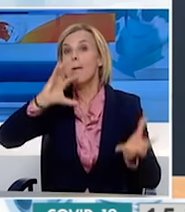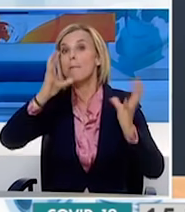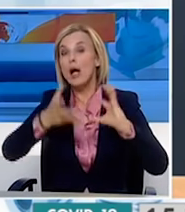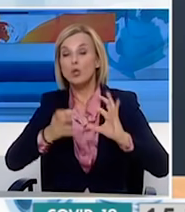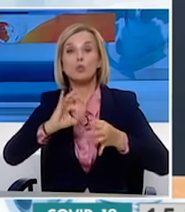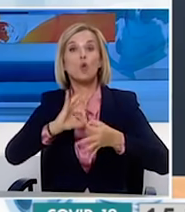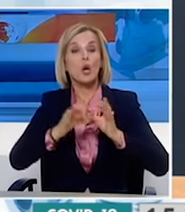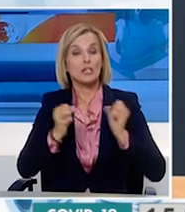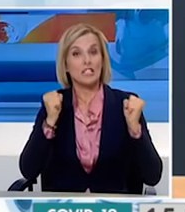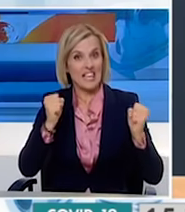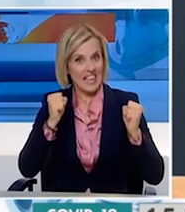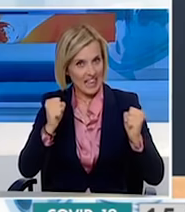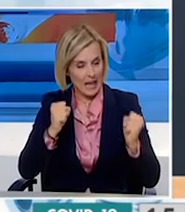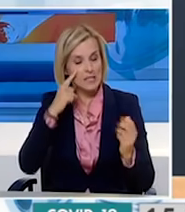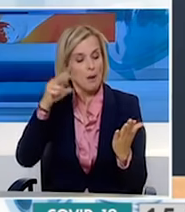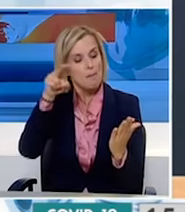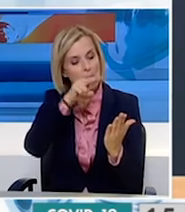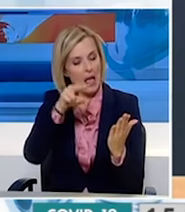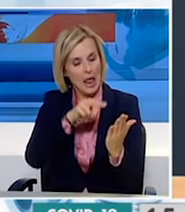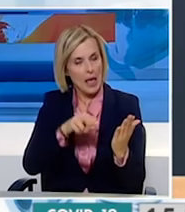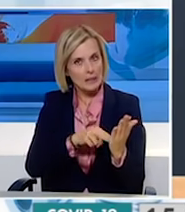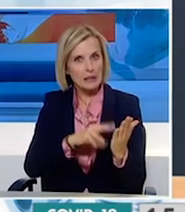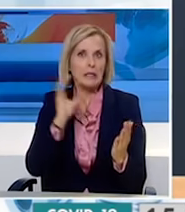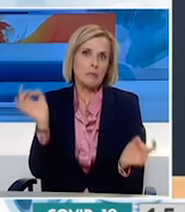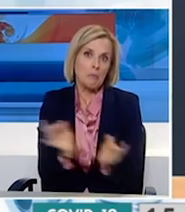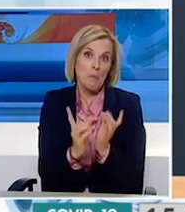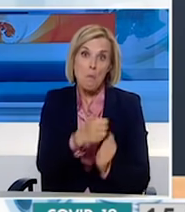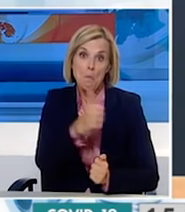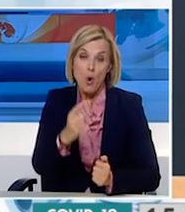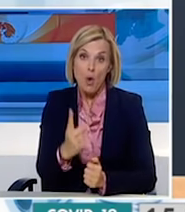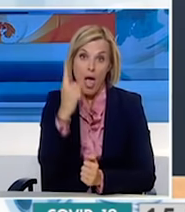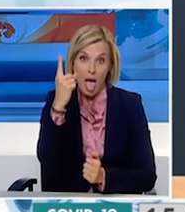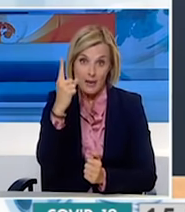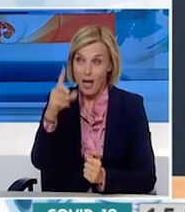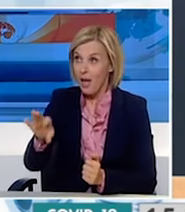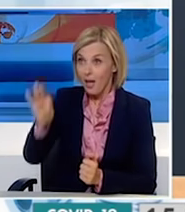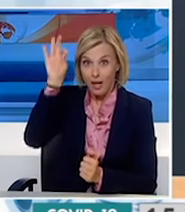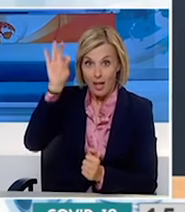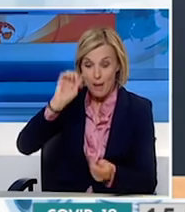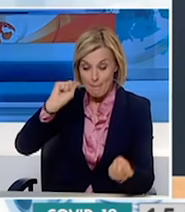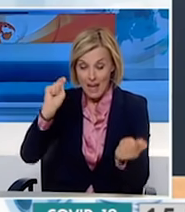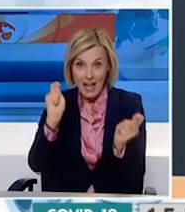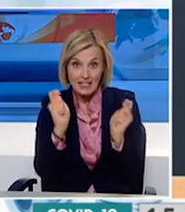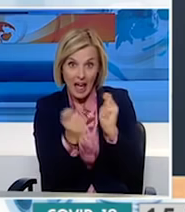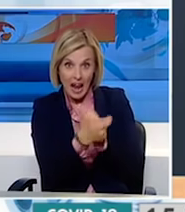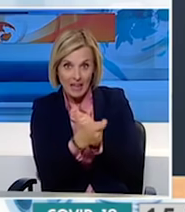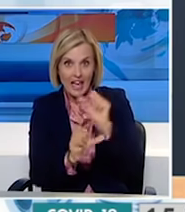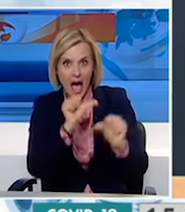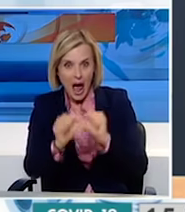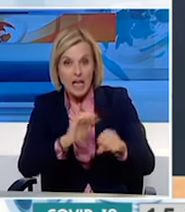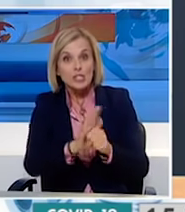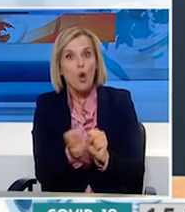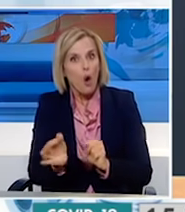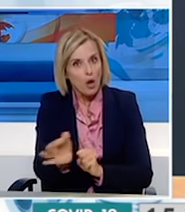γιατί παρά το γεγονός ότι αφορά μεμονωμένο περιστατικό, αντίστοιχες μεταλλάξεις οδήγησαν στην εξασθένηση και τελικά εξαφάνιση του ιού SARS πριν πολλά χρόνια,